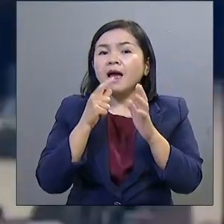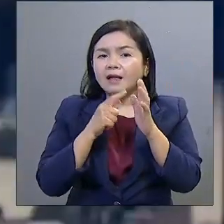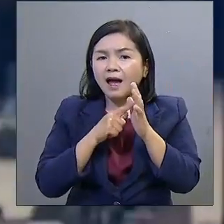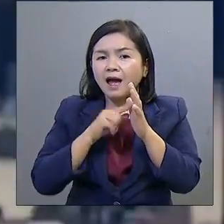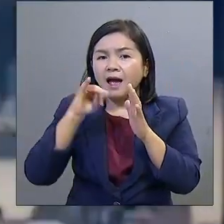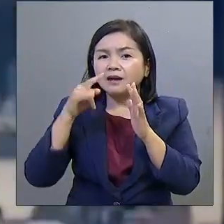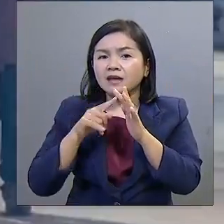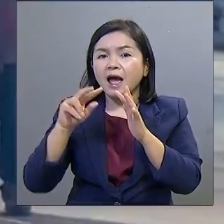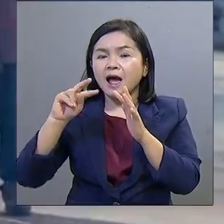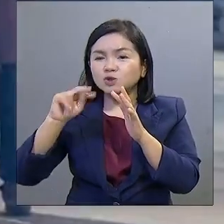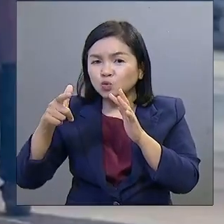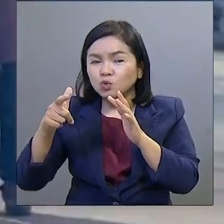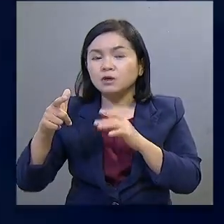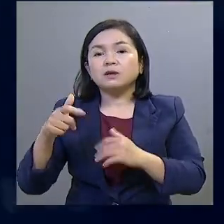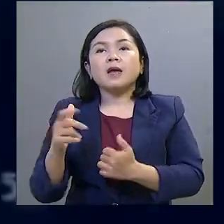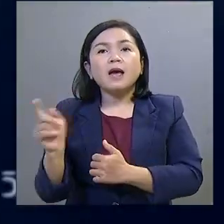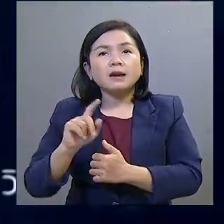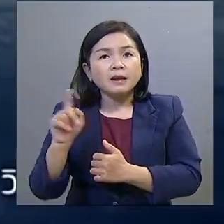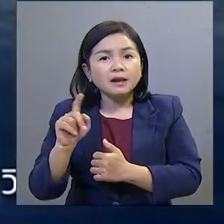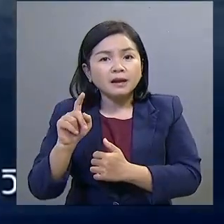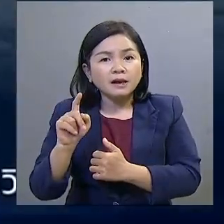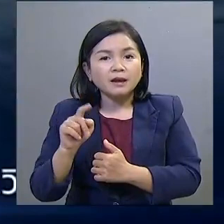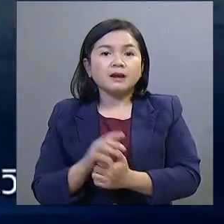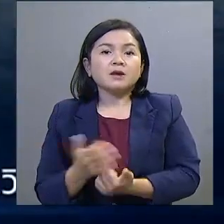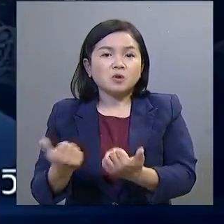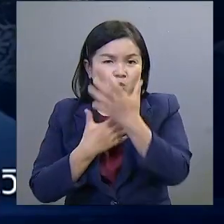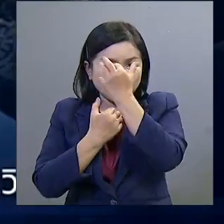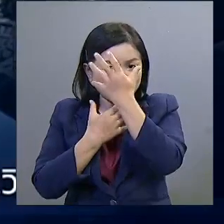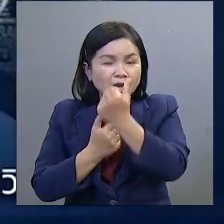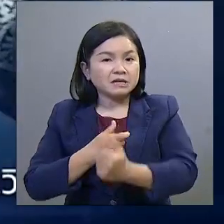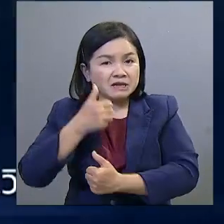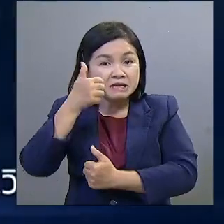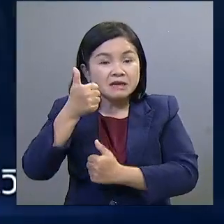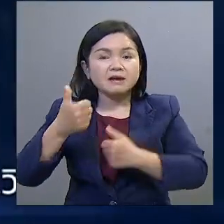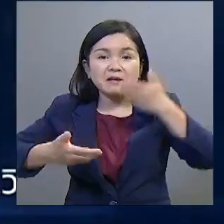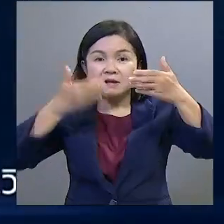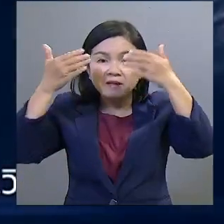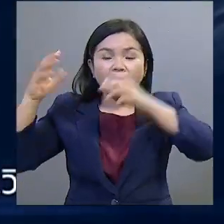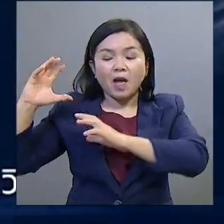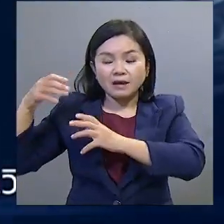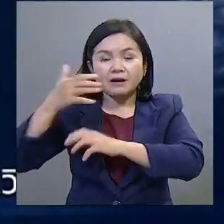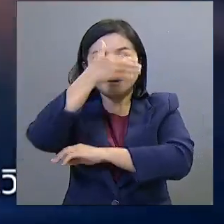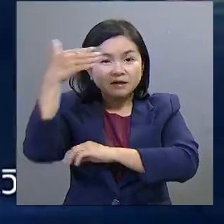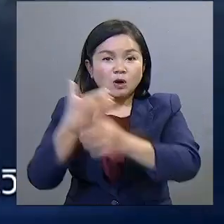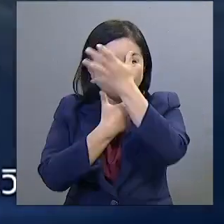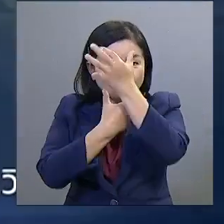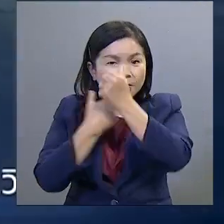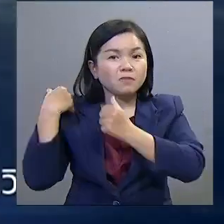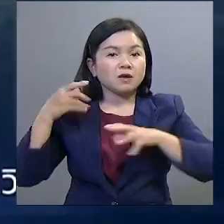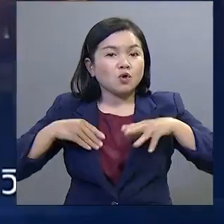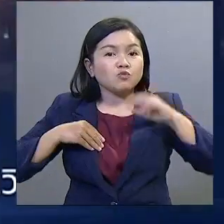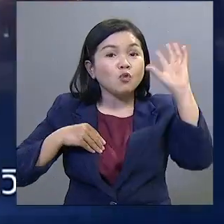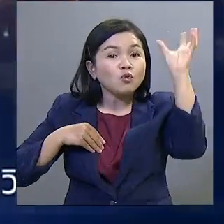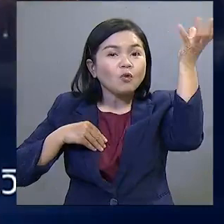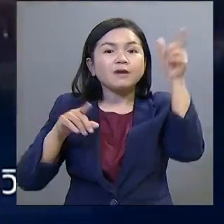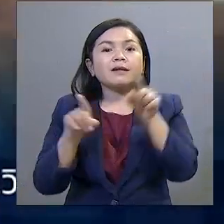ำกับของคุณเฮชุมมิงนะครับที่ได้รับการได้รับกระแสการตอบรับที่ดีเยี่ยมจากเทศกาลระดับนานาชาติหลายแห่งทั่วโลกและกิจกรรมภายในง